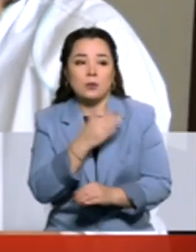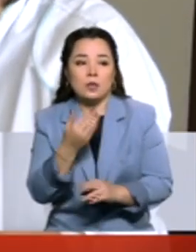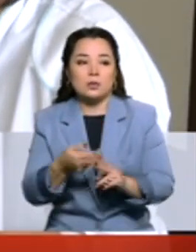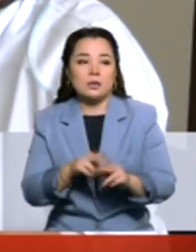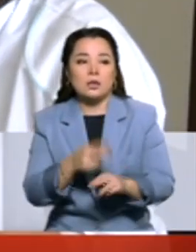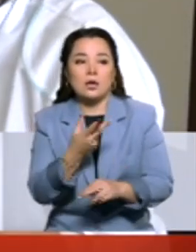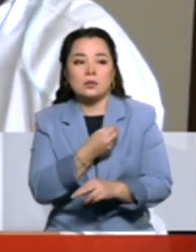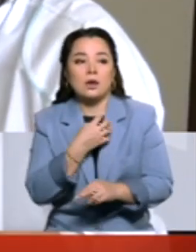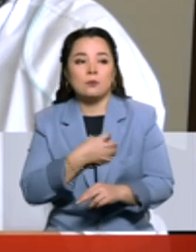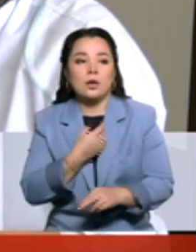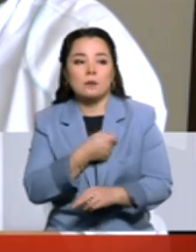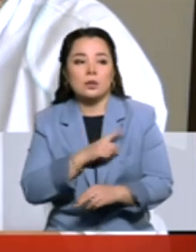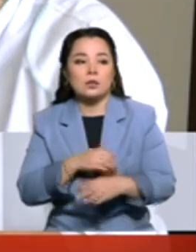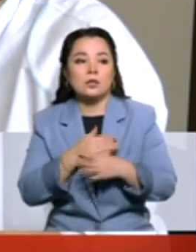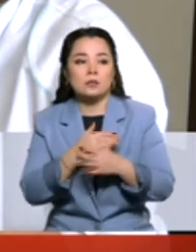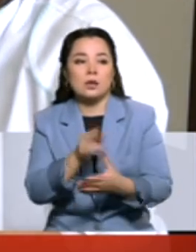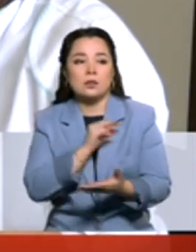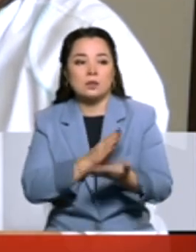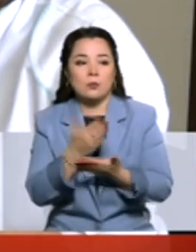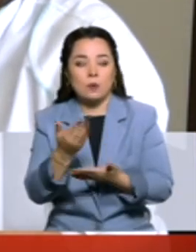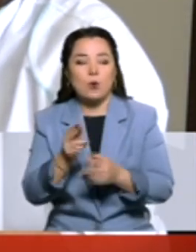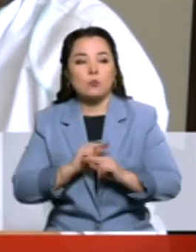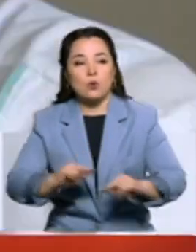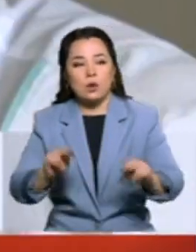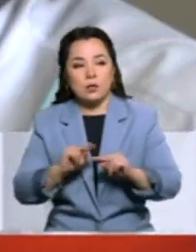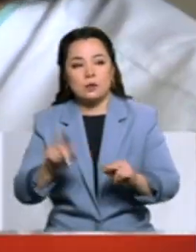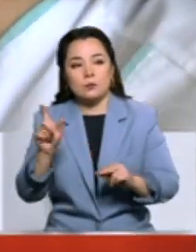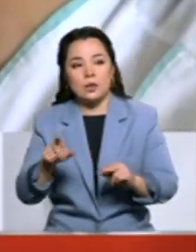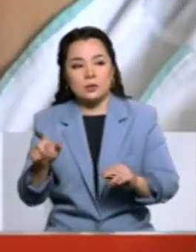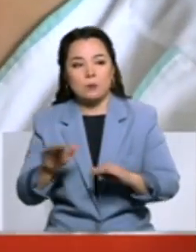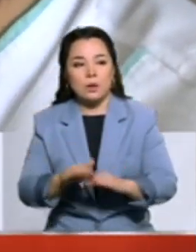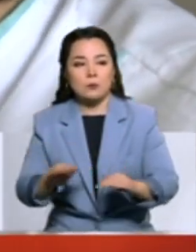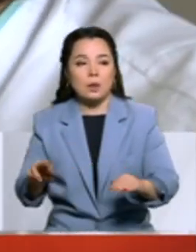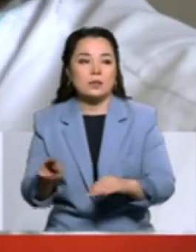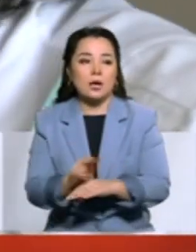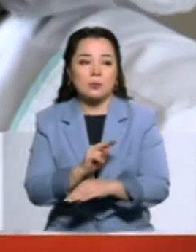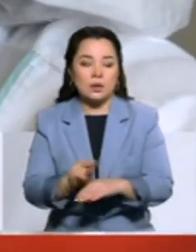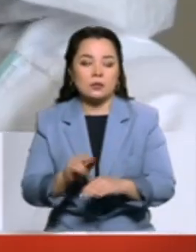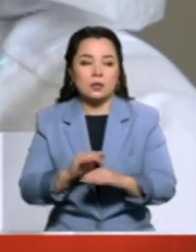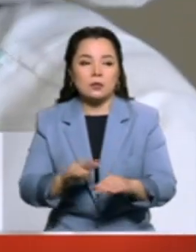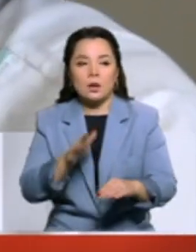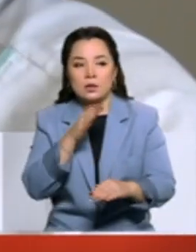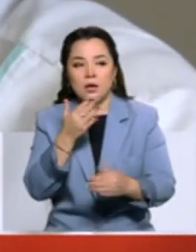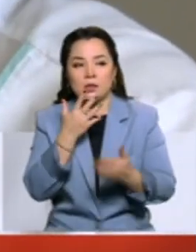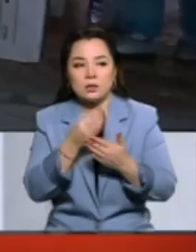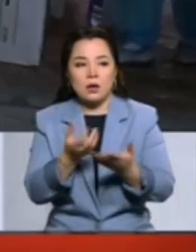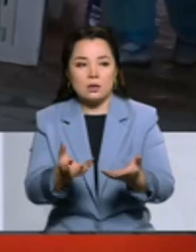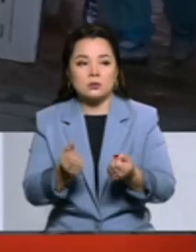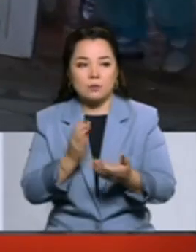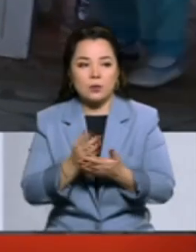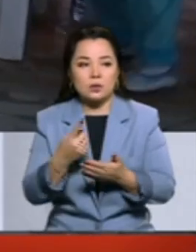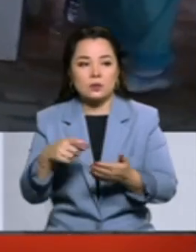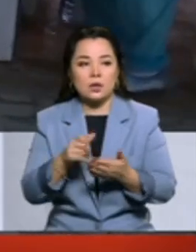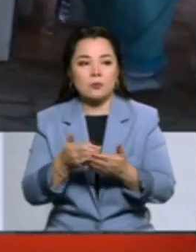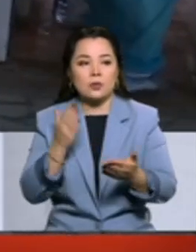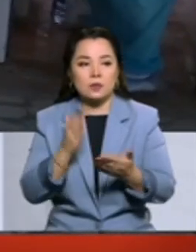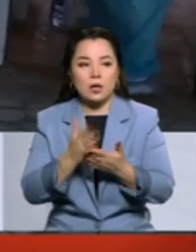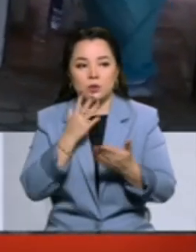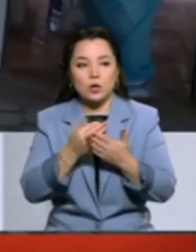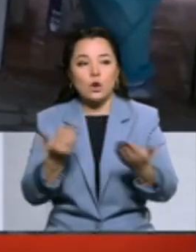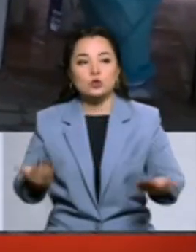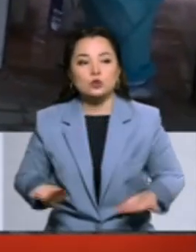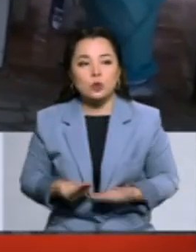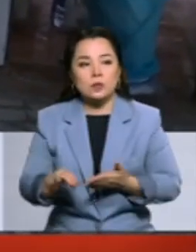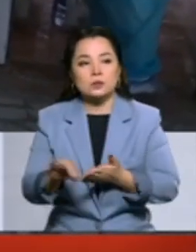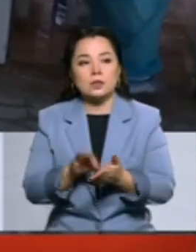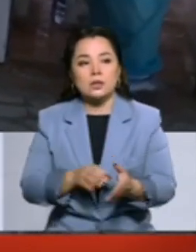Екпені негізінен медицина қызметкерлері, мұғалімдер, балабақша тәрбиешілері мен жеткіншектер алған. Соңғы аптада көрші елде тұрғындардың